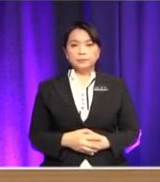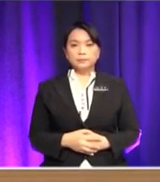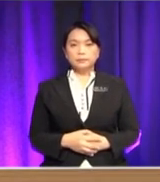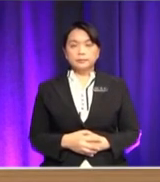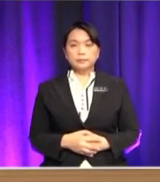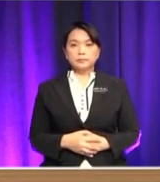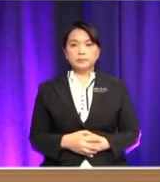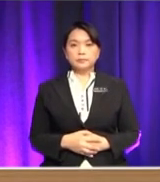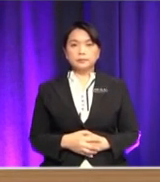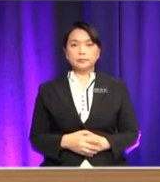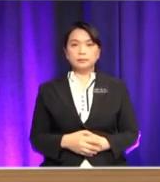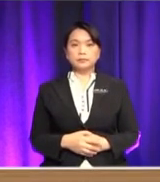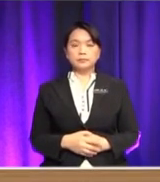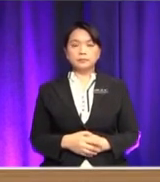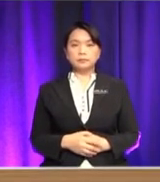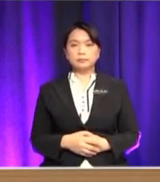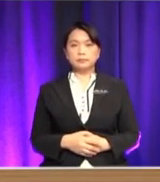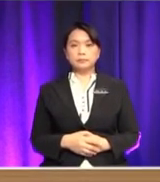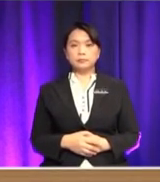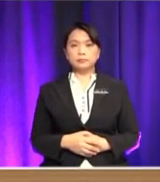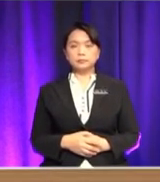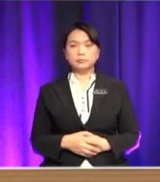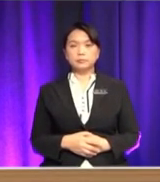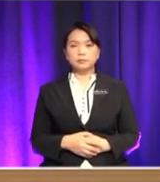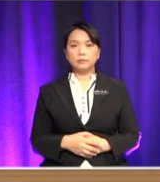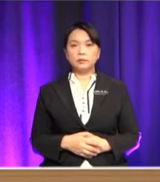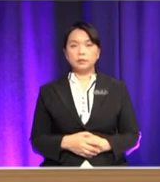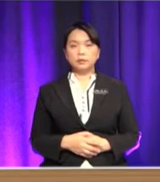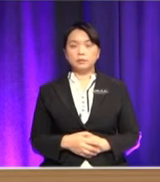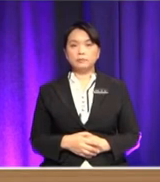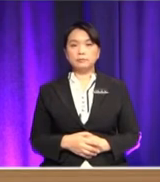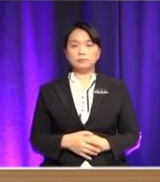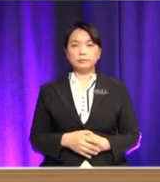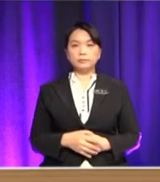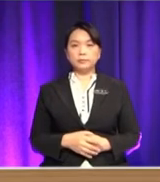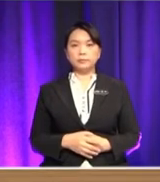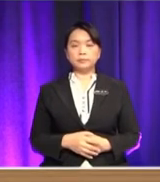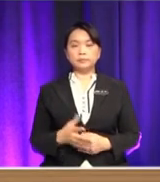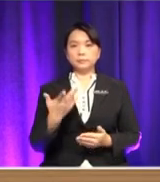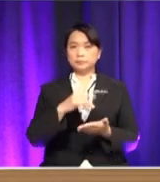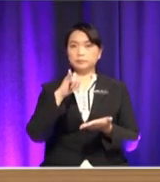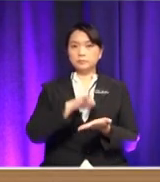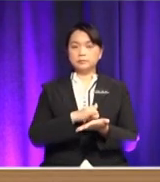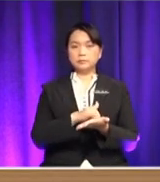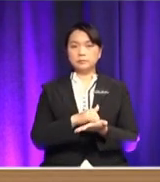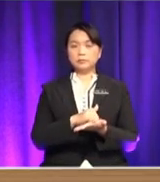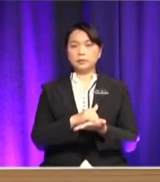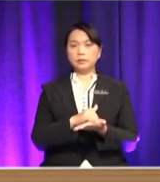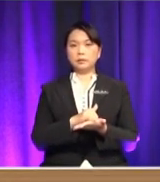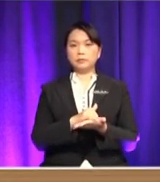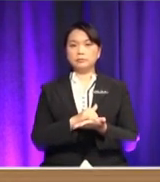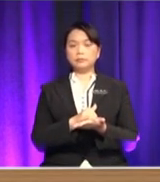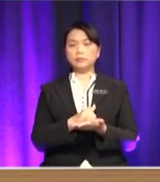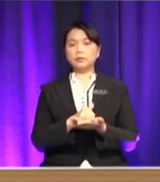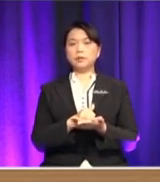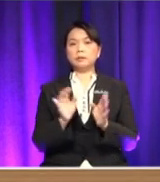ya naik hai oke ah yang ketiga elah pintu gelang sakem Badul Keys pintu